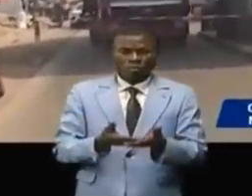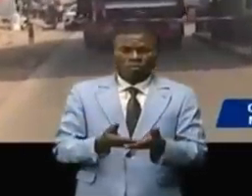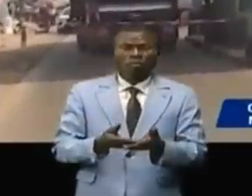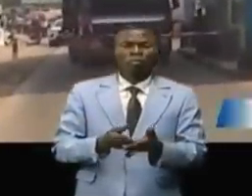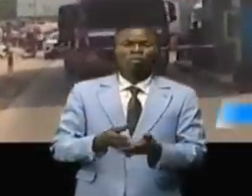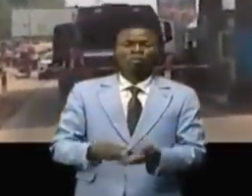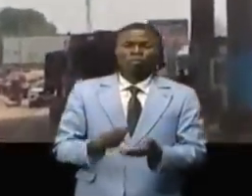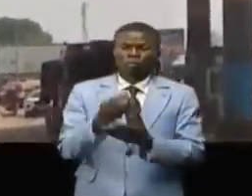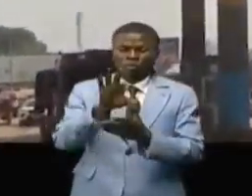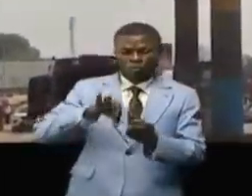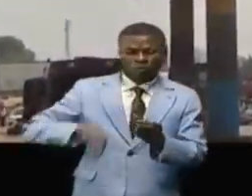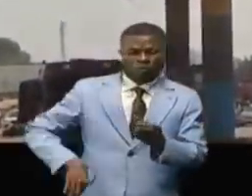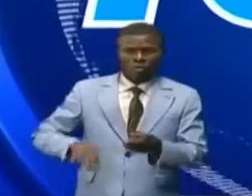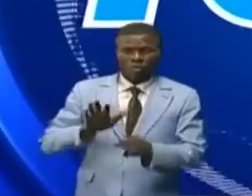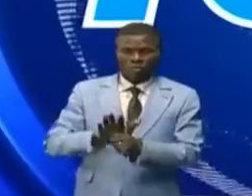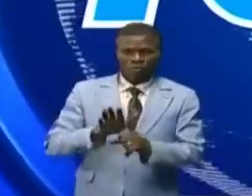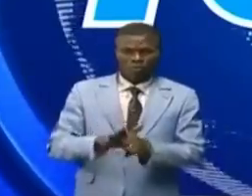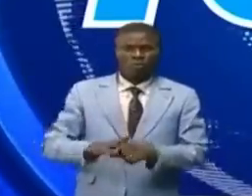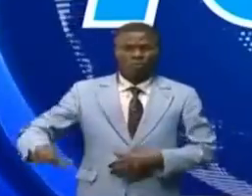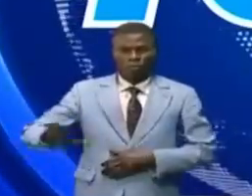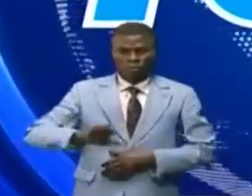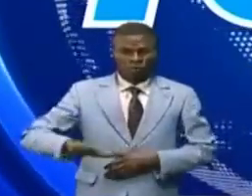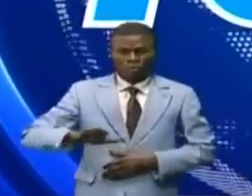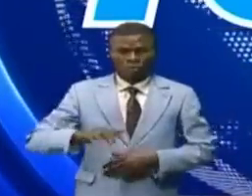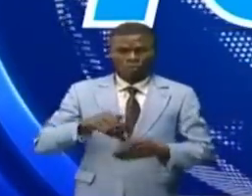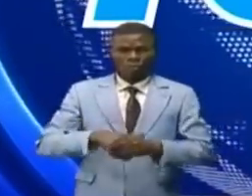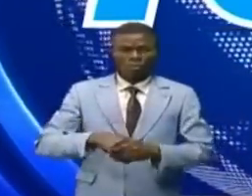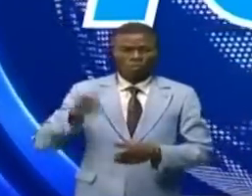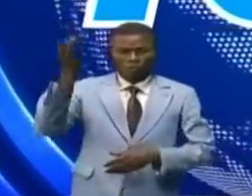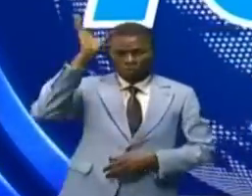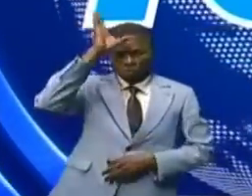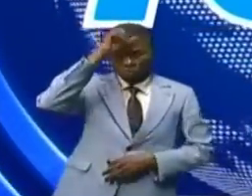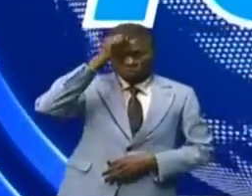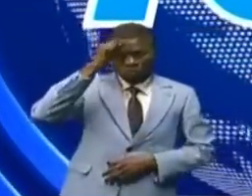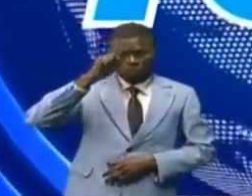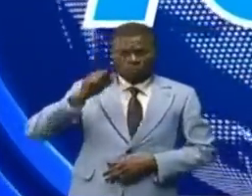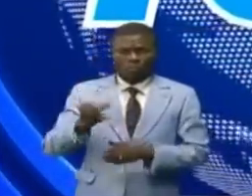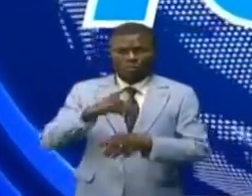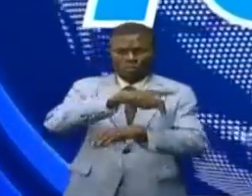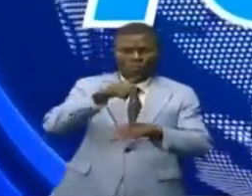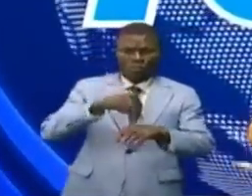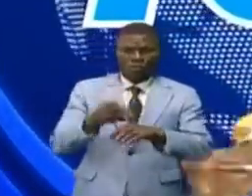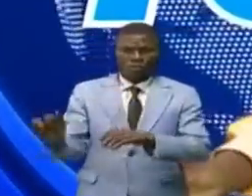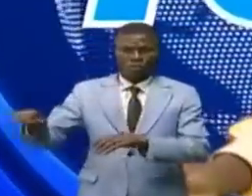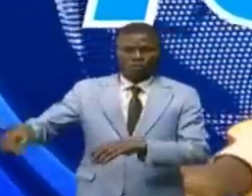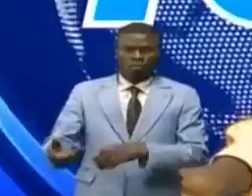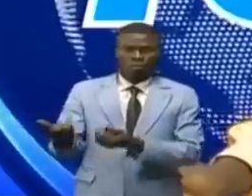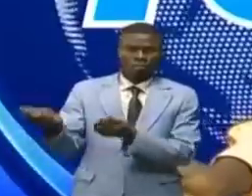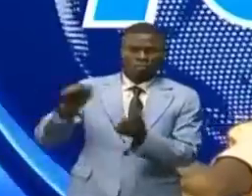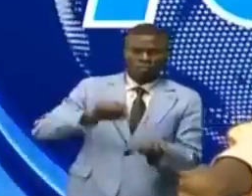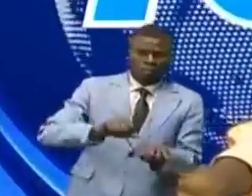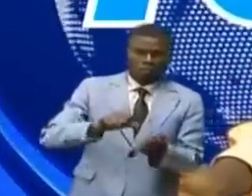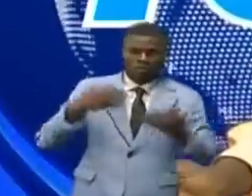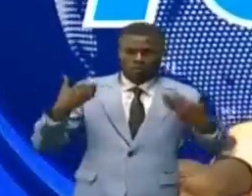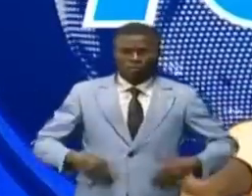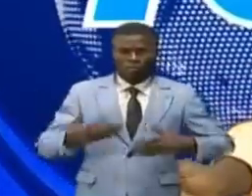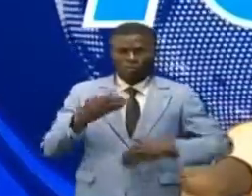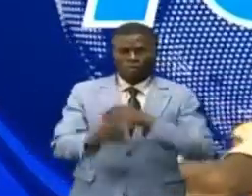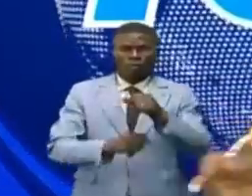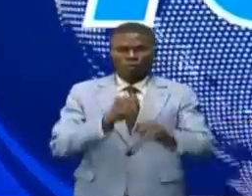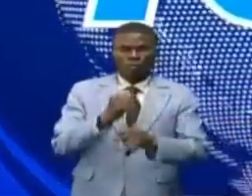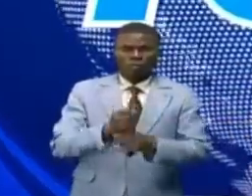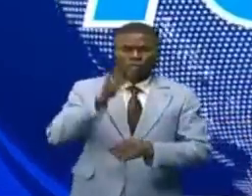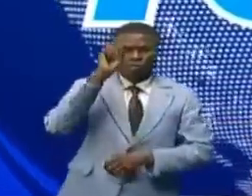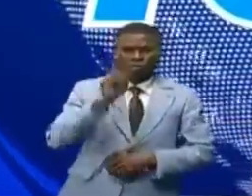les revenus pour notre pays et dans le cul nous la paroisse Jean-Baptiste qu'il aimebe a célébré dernièrement c'est son temps